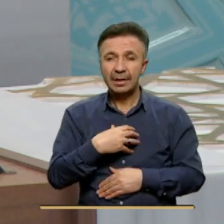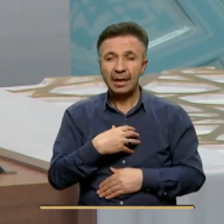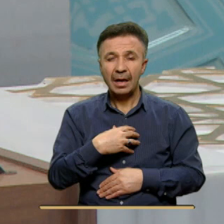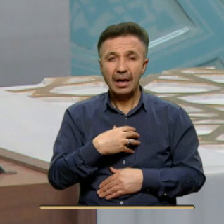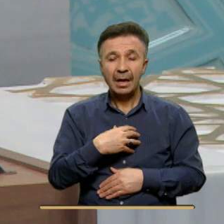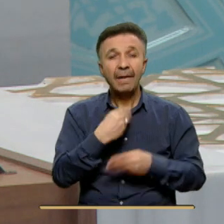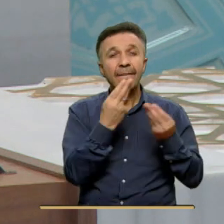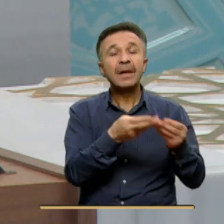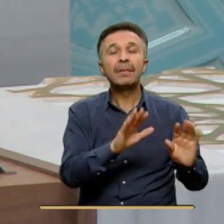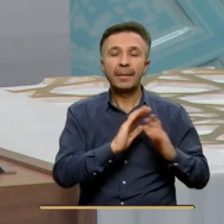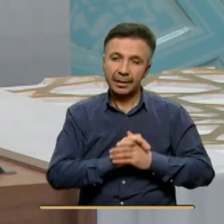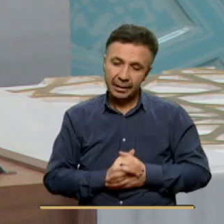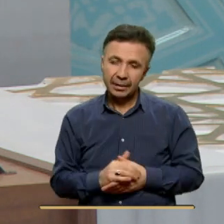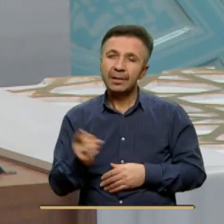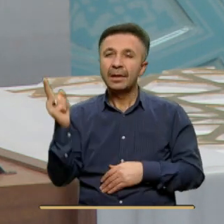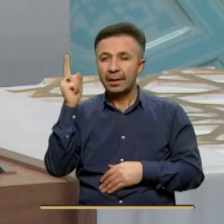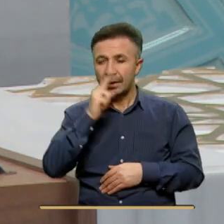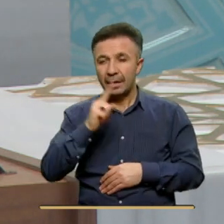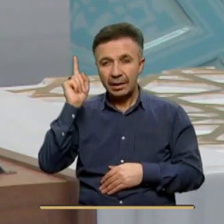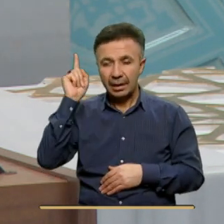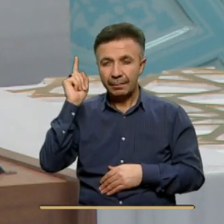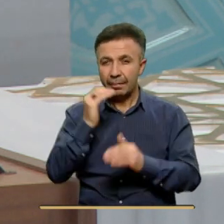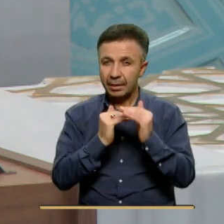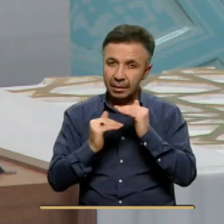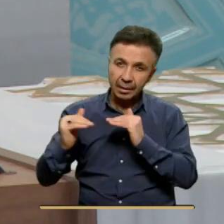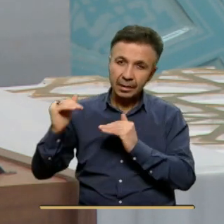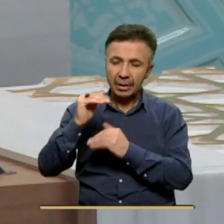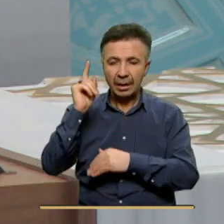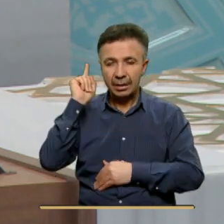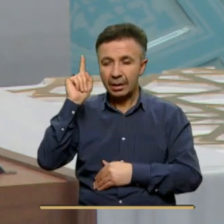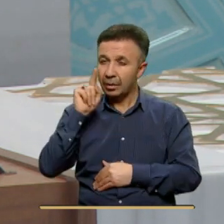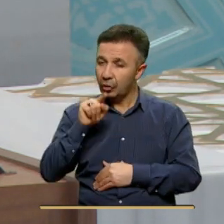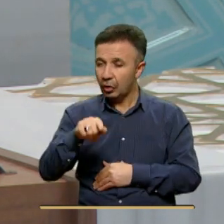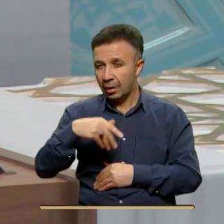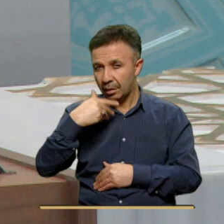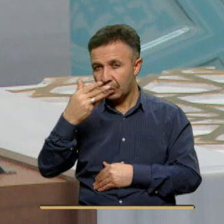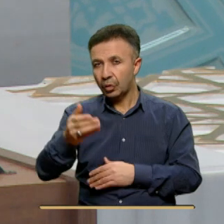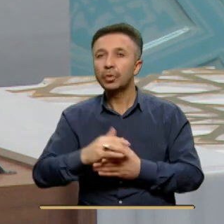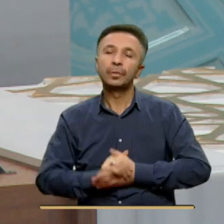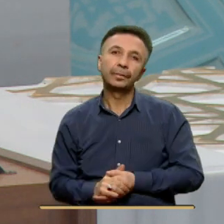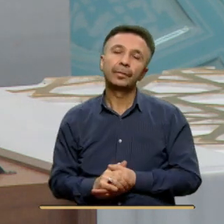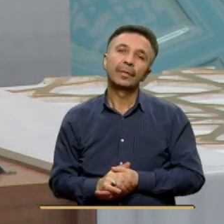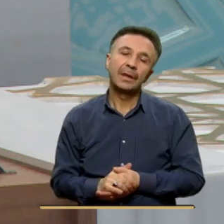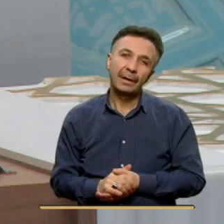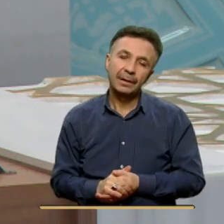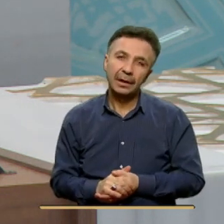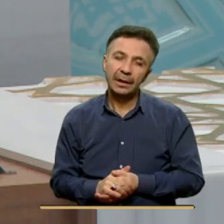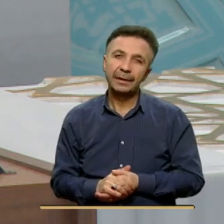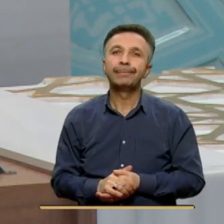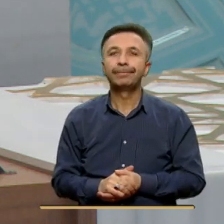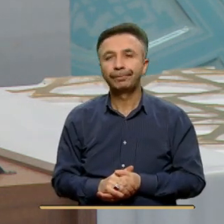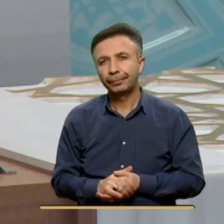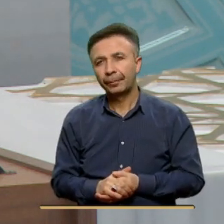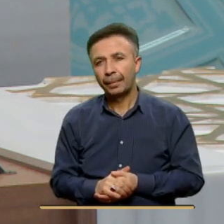tanınmamaktadır. Nitekim Rabbimiz Celle Celaluhu buyurur ki, ثُمَّ رَدَدْنَاهُ أَسْفَلَ